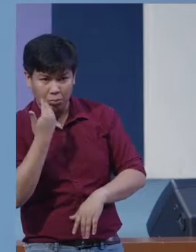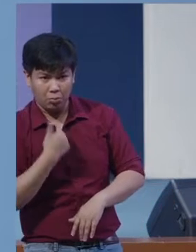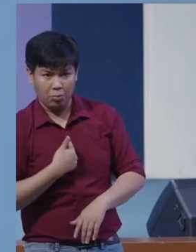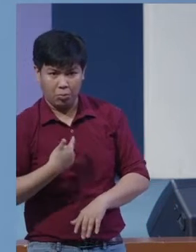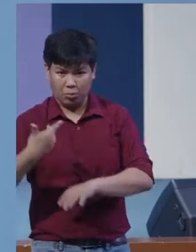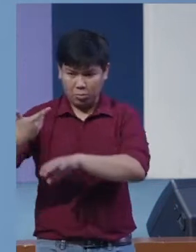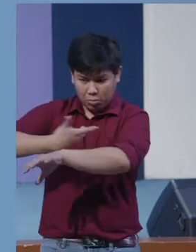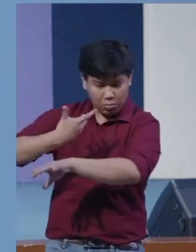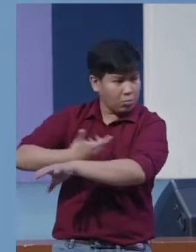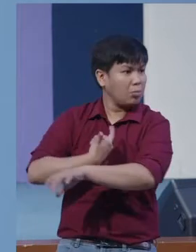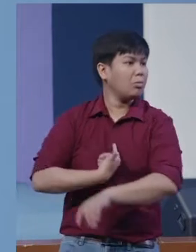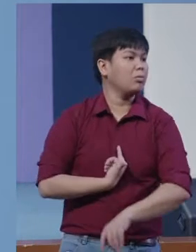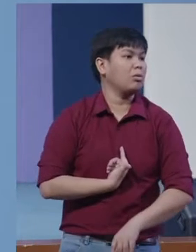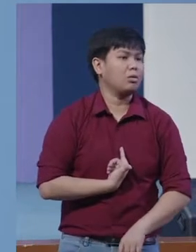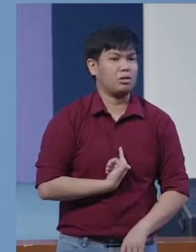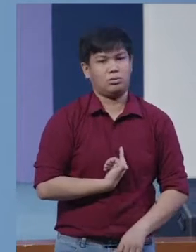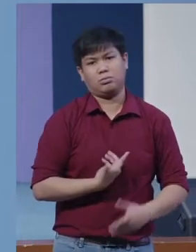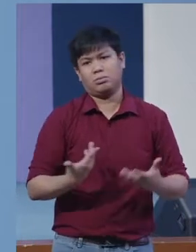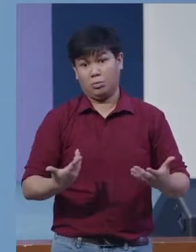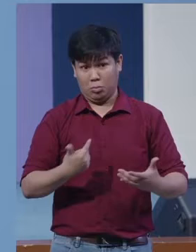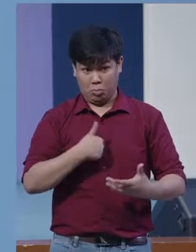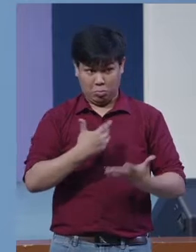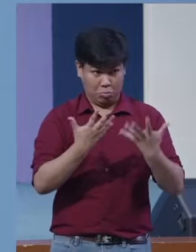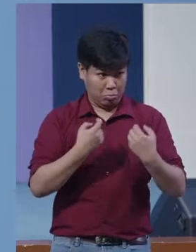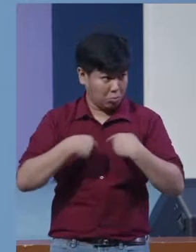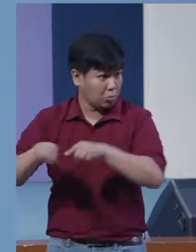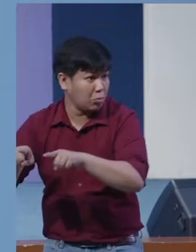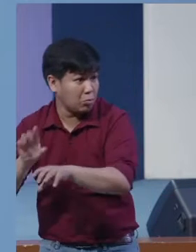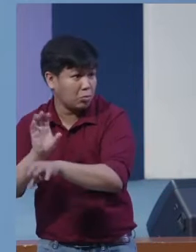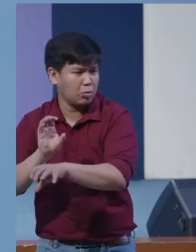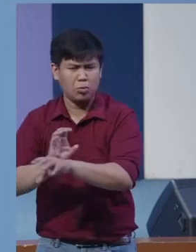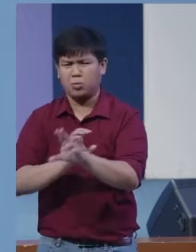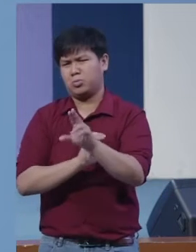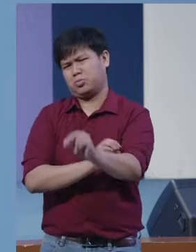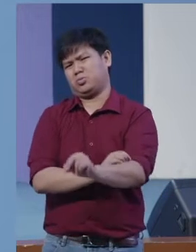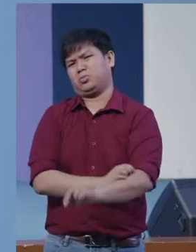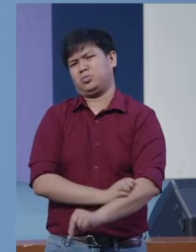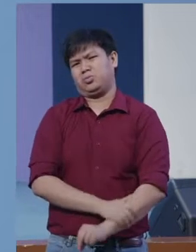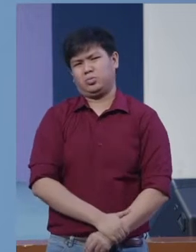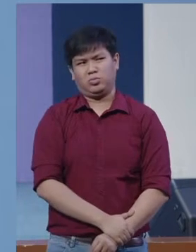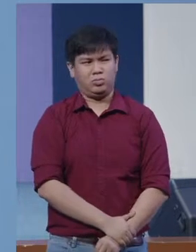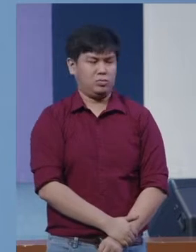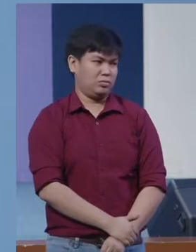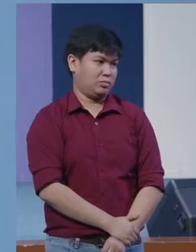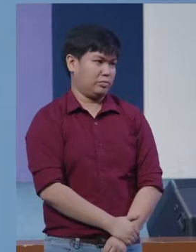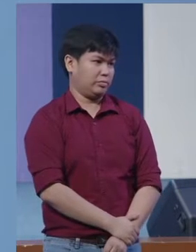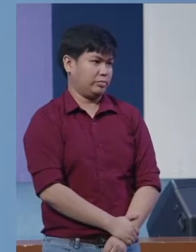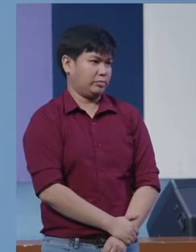kaya ko lang naman sinasabi, Pastor, dahil ako po ay concerned.